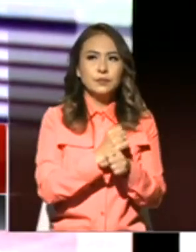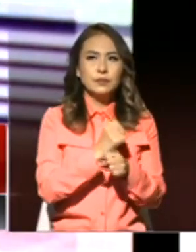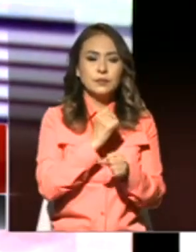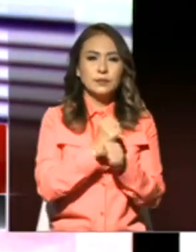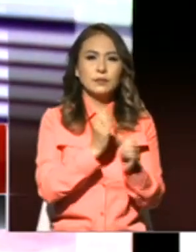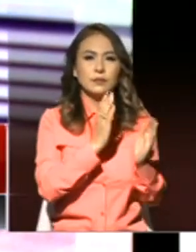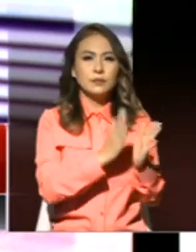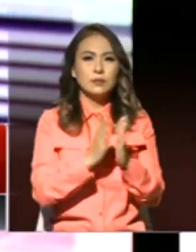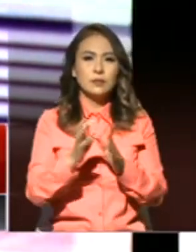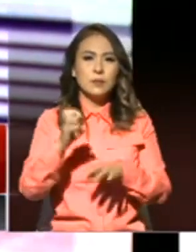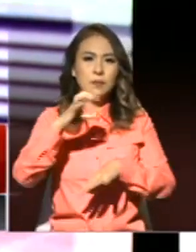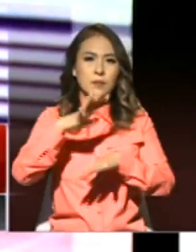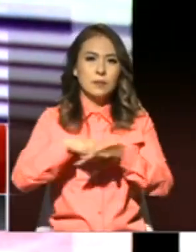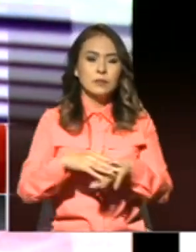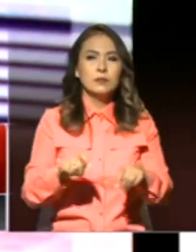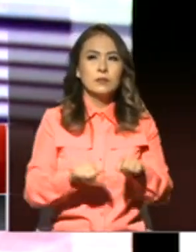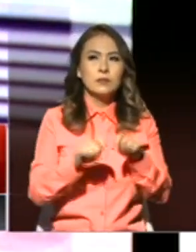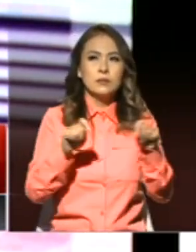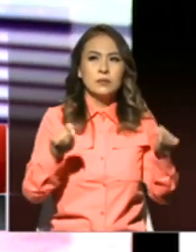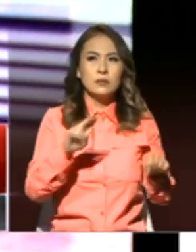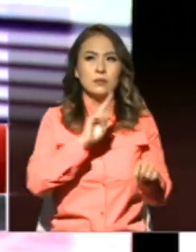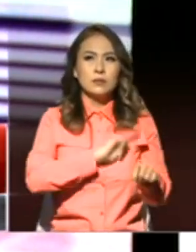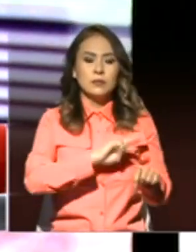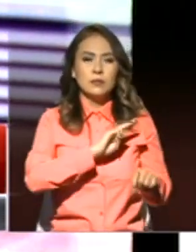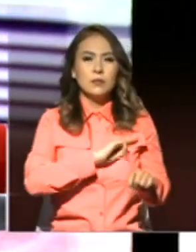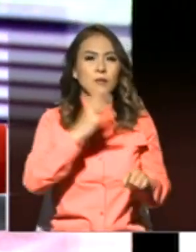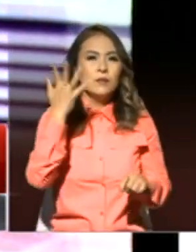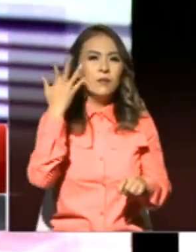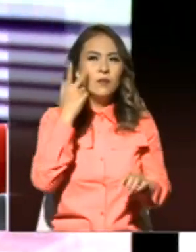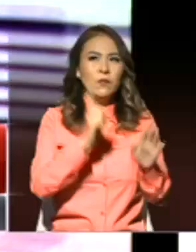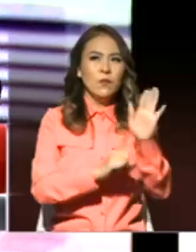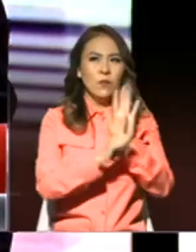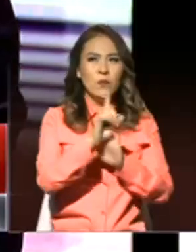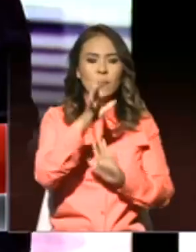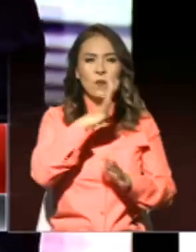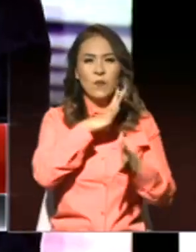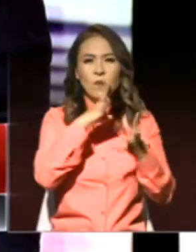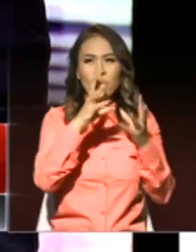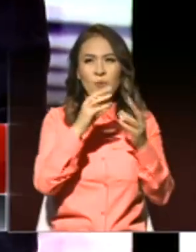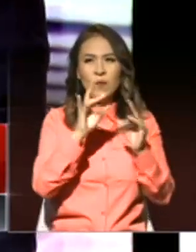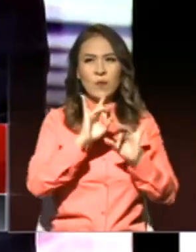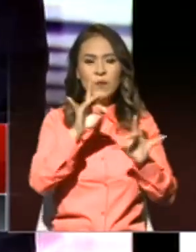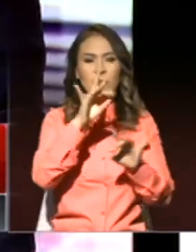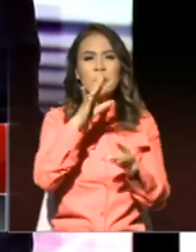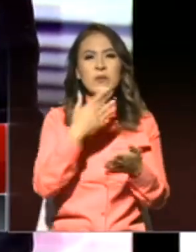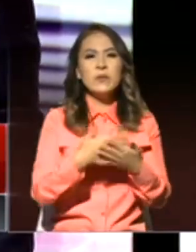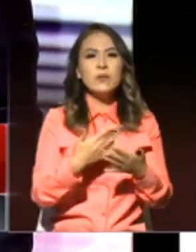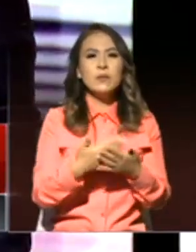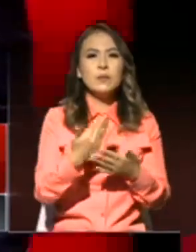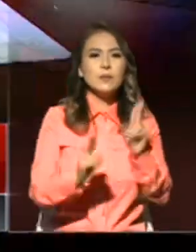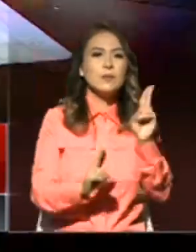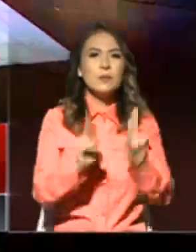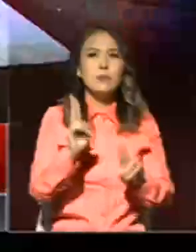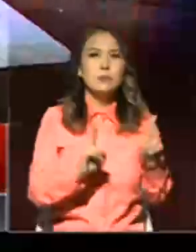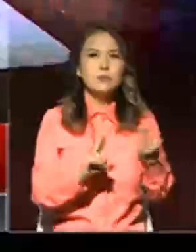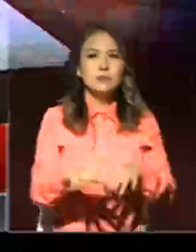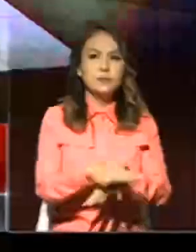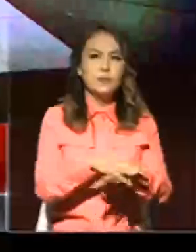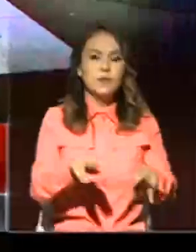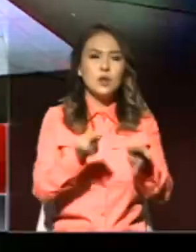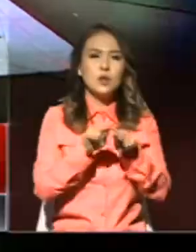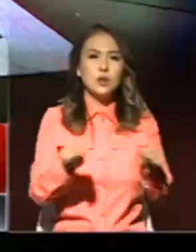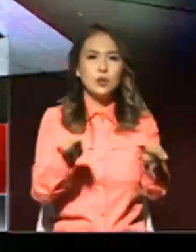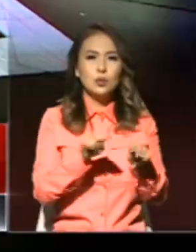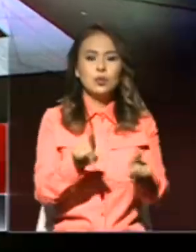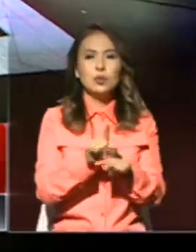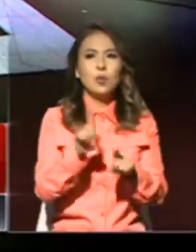қалыптасып банк ретінде ашылып осы жүйе жұмыс жасай бастаған кезде бұл негізінен айтып жатырмын ғой. Бұл осы жүйеге халықты үйрету үшін, тарту үшін